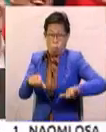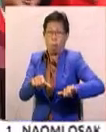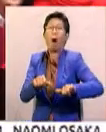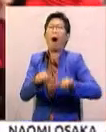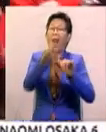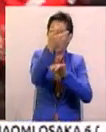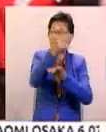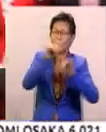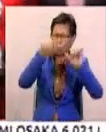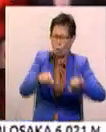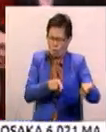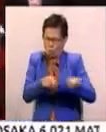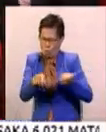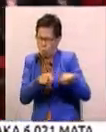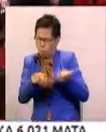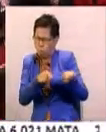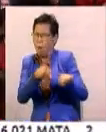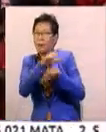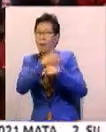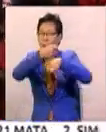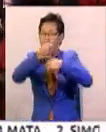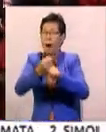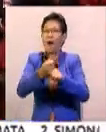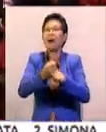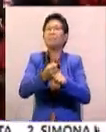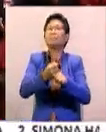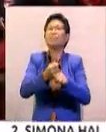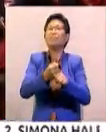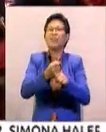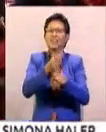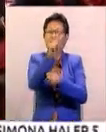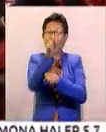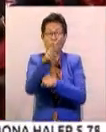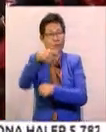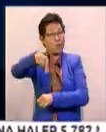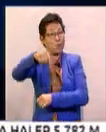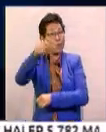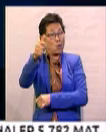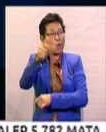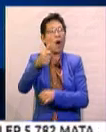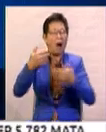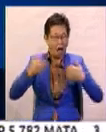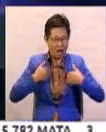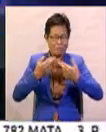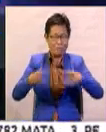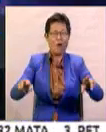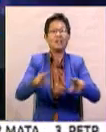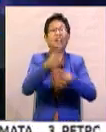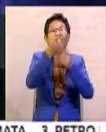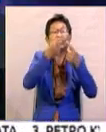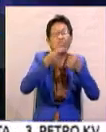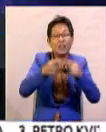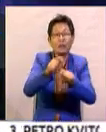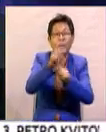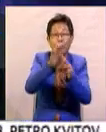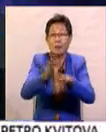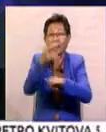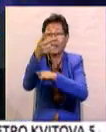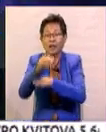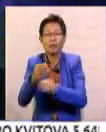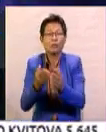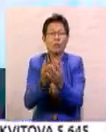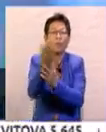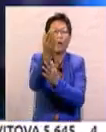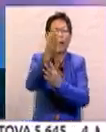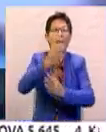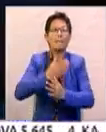RTM mampu bersaing secara sihat dan menghasilkan produk berkualiti. Serentak itu turut dilancarkan saluran percubaan berita RTM menerusi